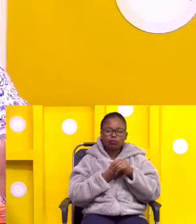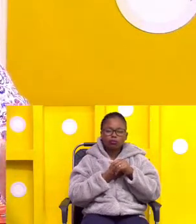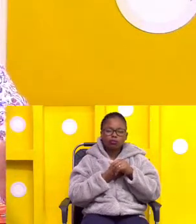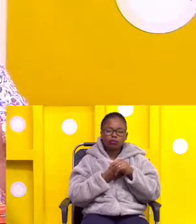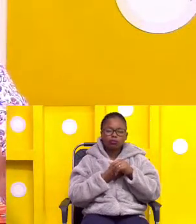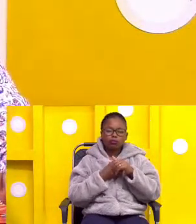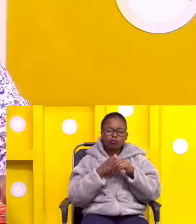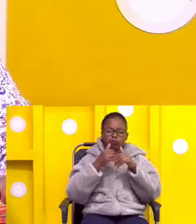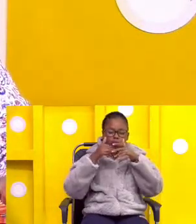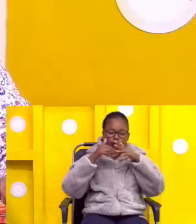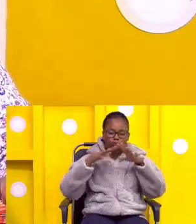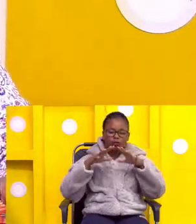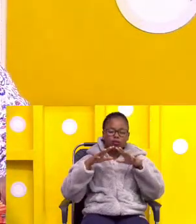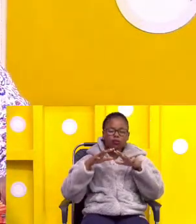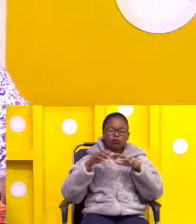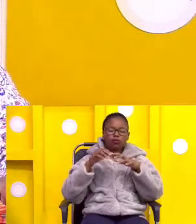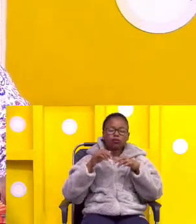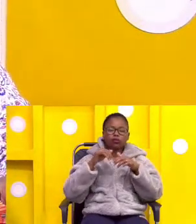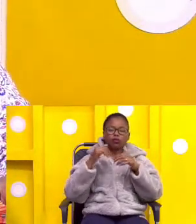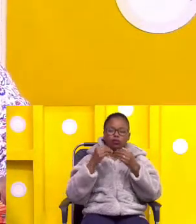witũ nginya ciana cia ciana ciao